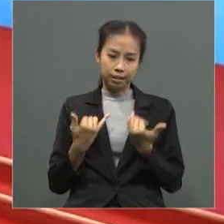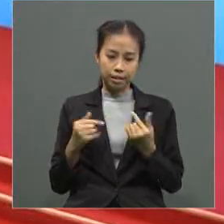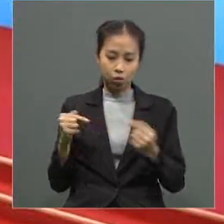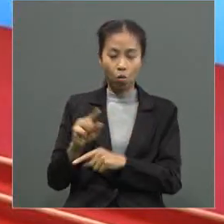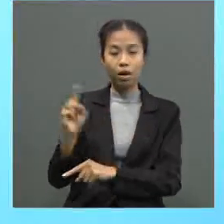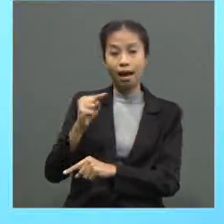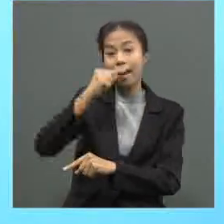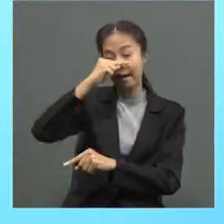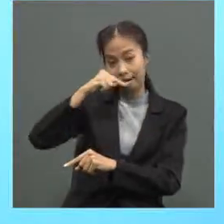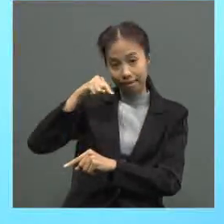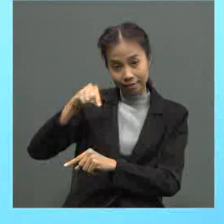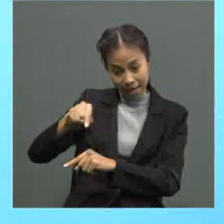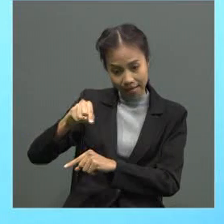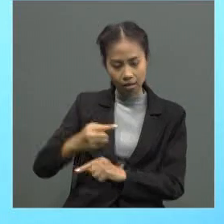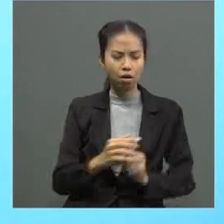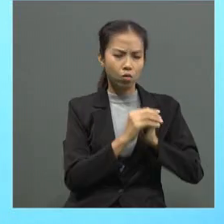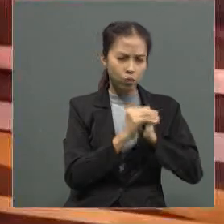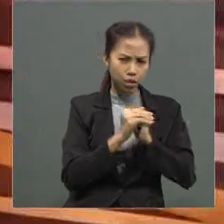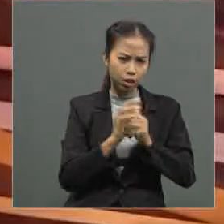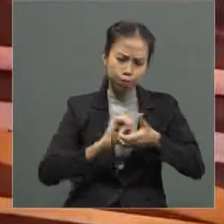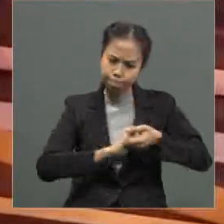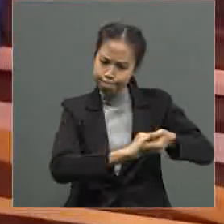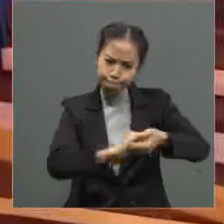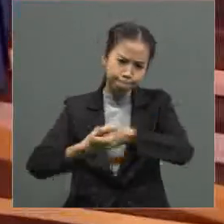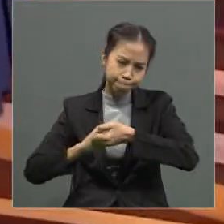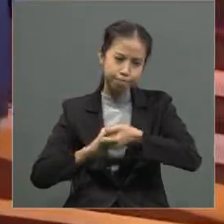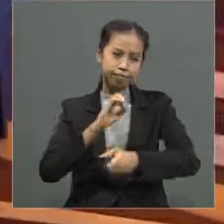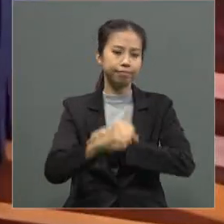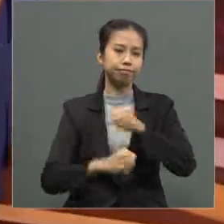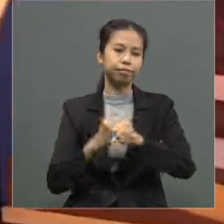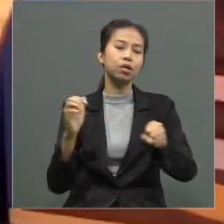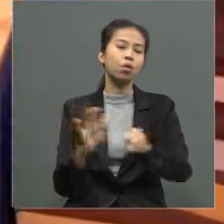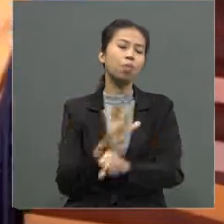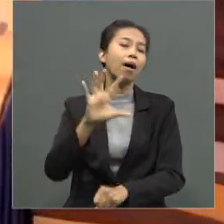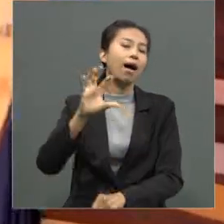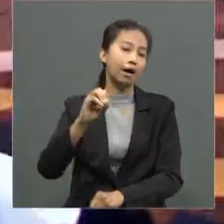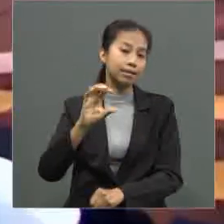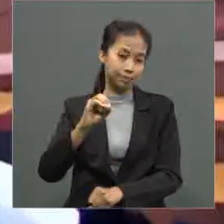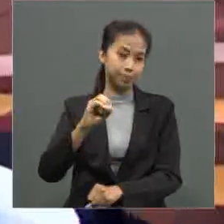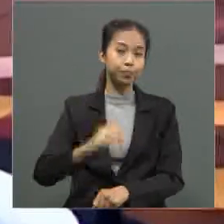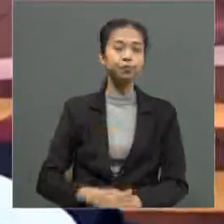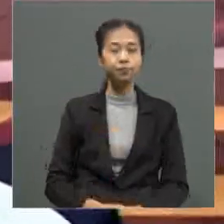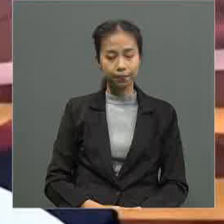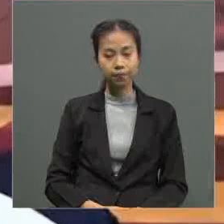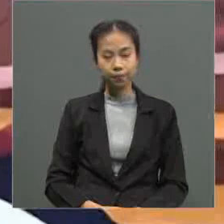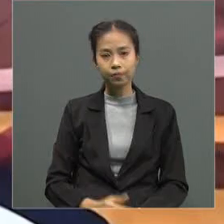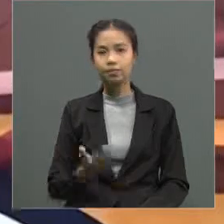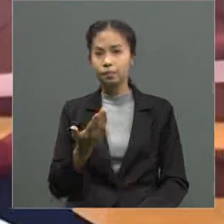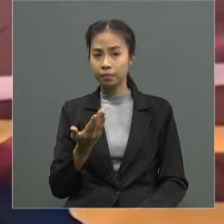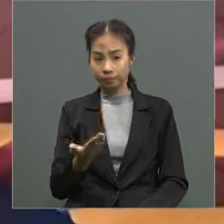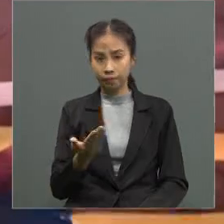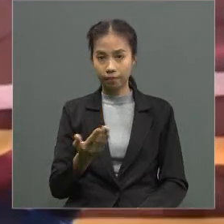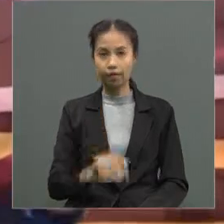ไทยต่อความสัมพันธ์ไทยจีนที่จะครบรอบ 50ปีอ่ะมาดูไฮไลท์กันหน่อยแล้วกันนะครับในระหว่างการเยือนของนาย